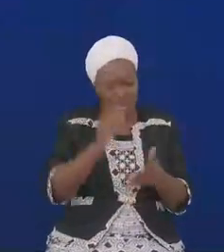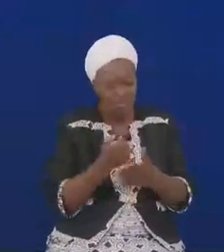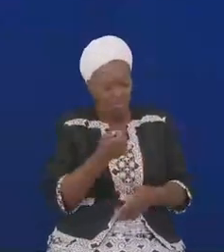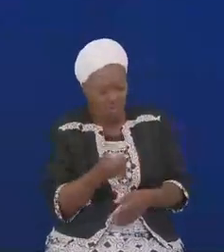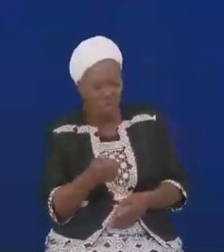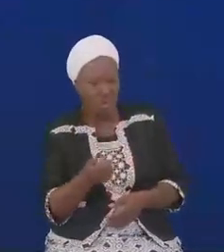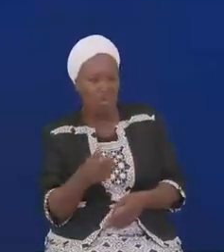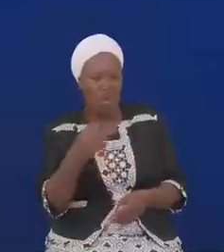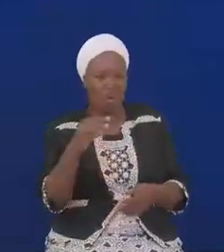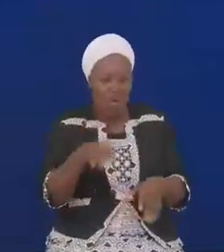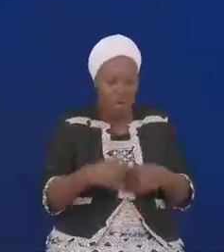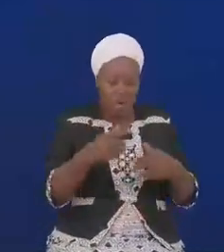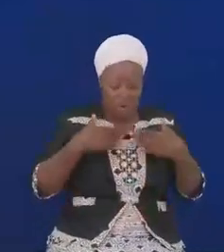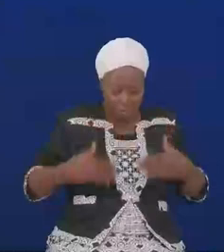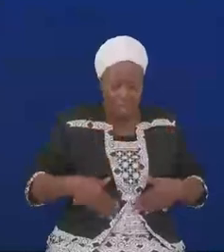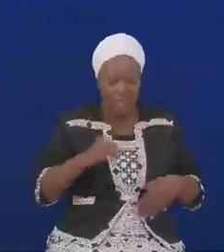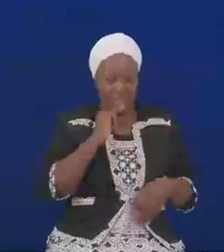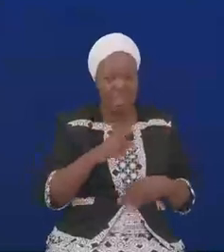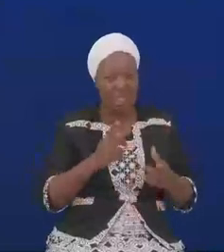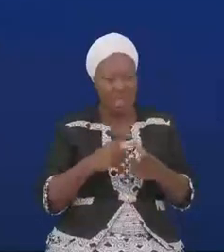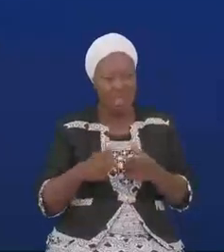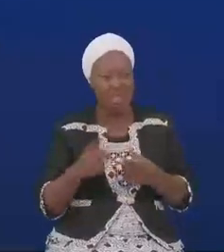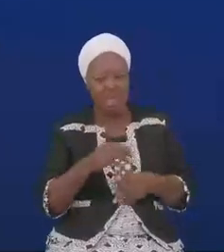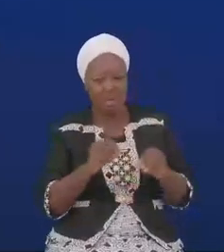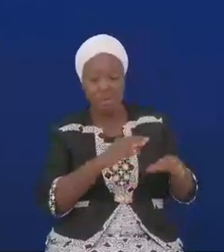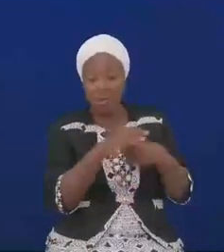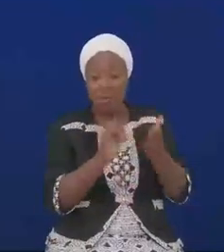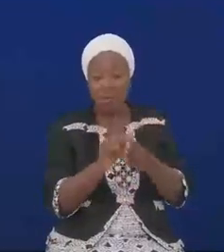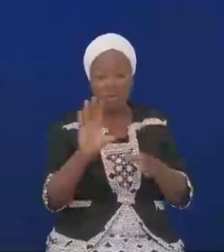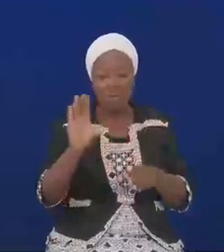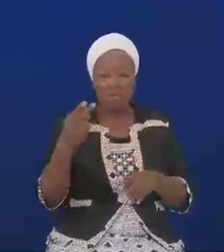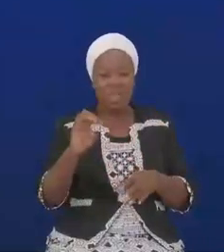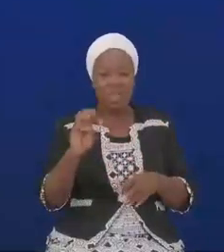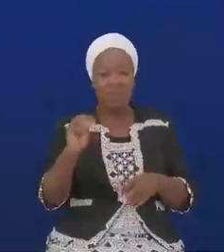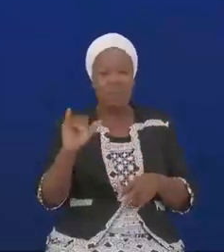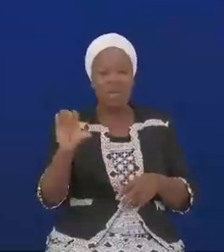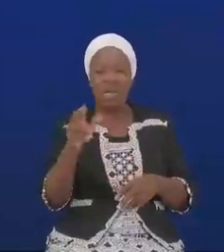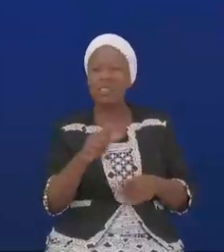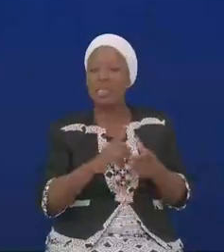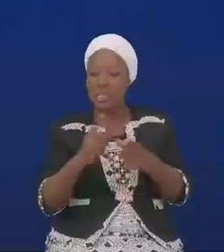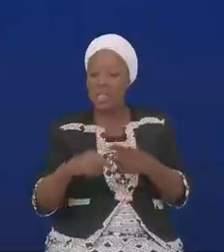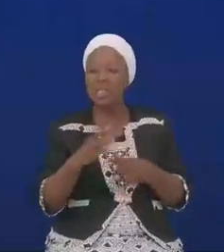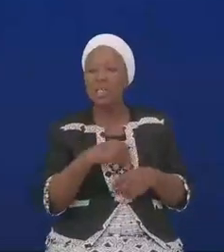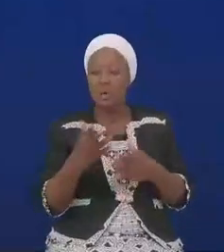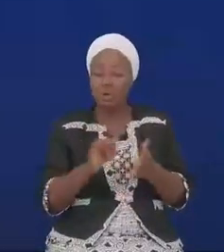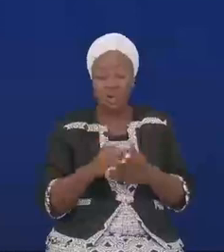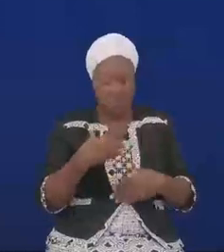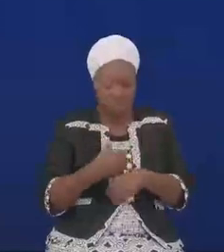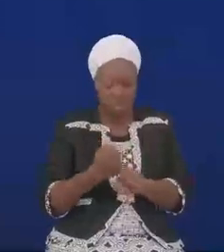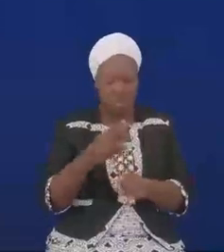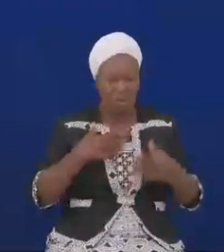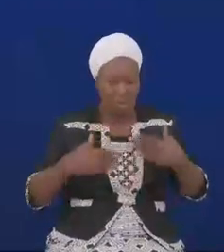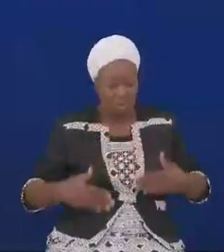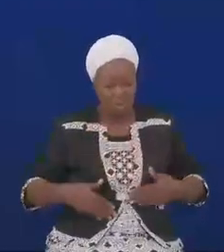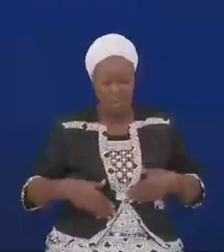qui sait comment le corps agit, on va te dire les sécrétions seront activées dans